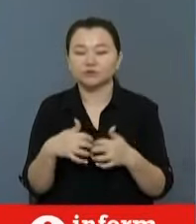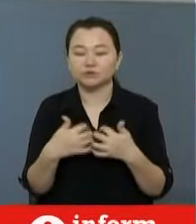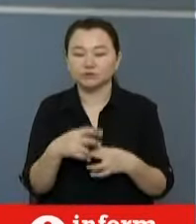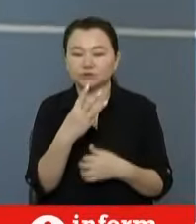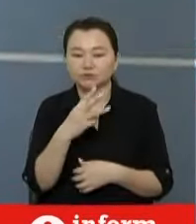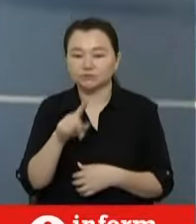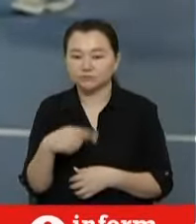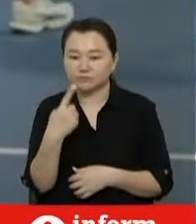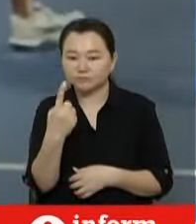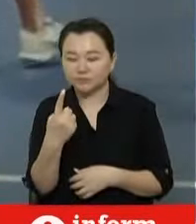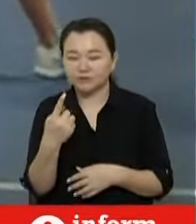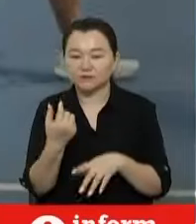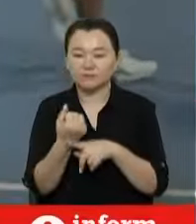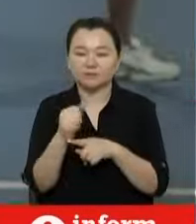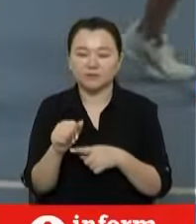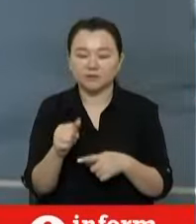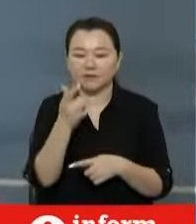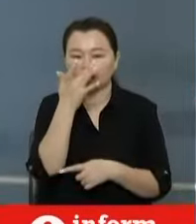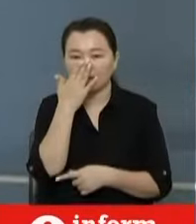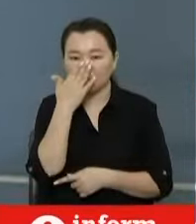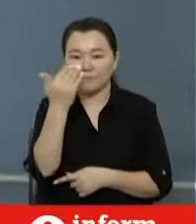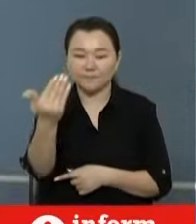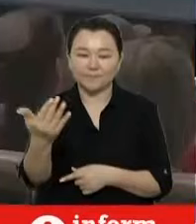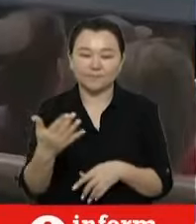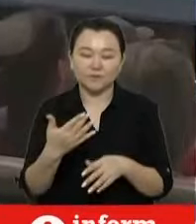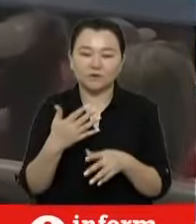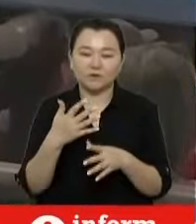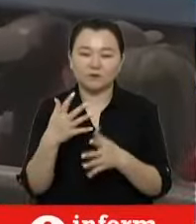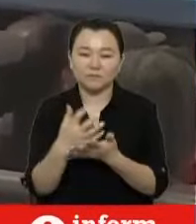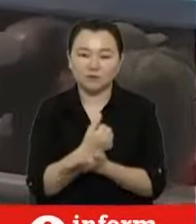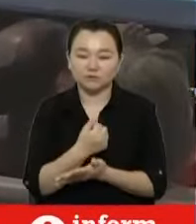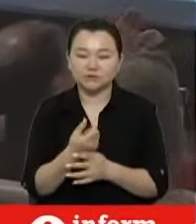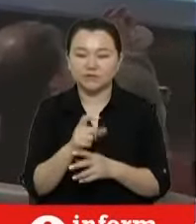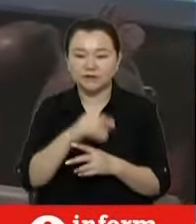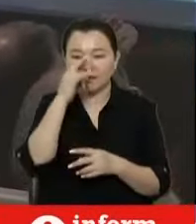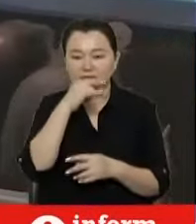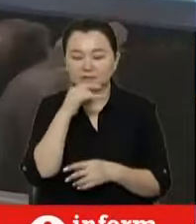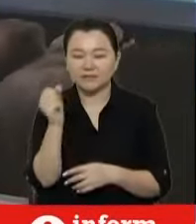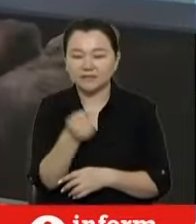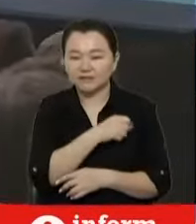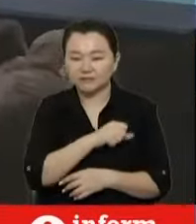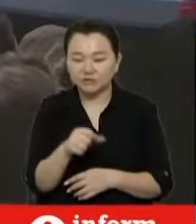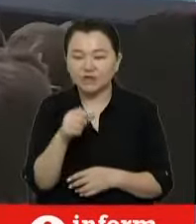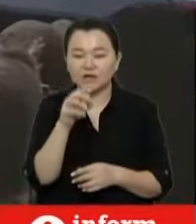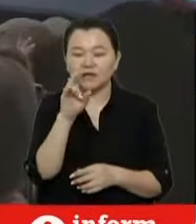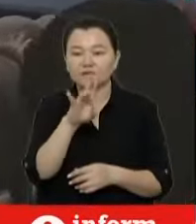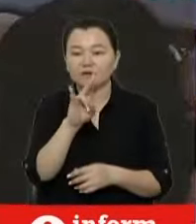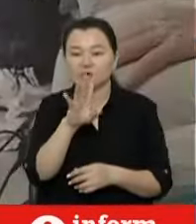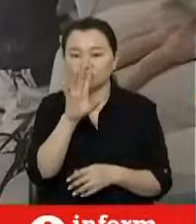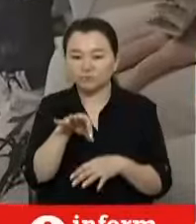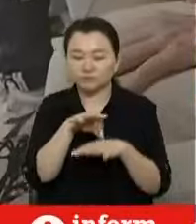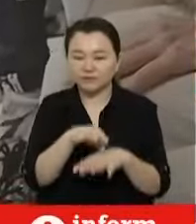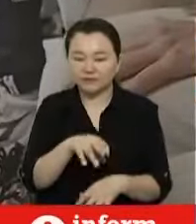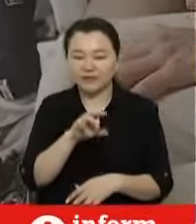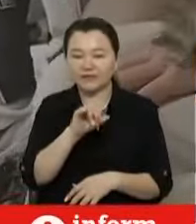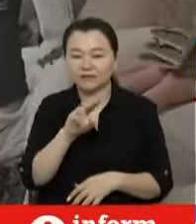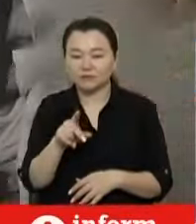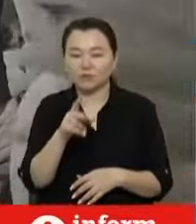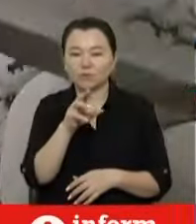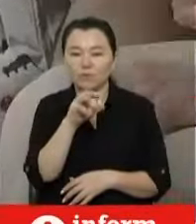3-1 болып, жеңіс жапониялықтардың еншісінде қалды. Енді қазақстандық теннисшілер қараша айында өтетін Билли Джин Кинг